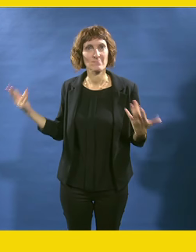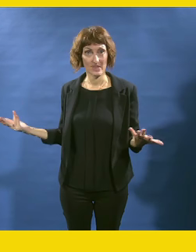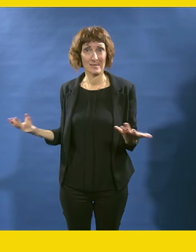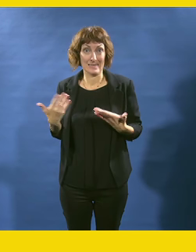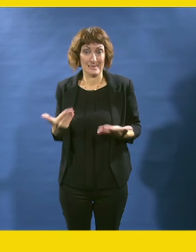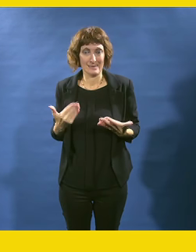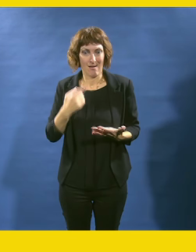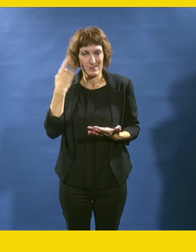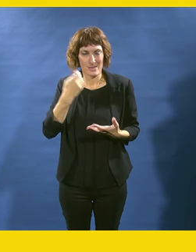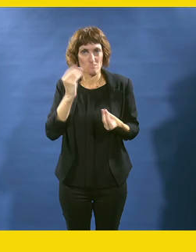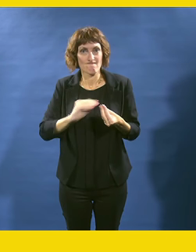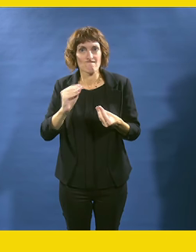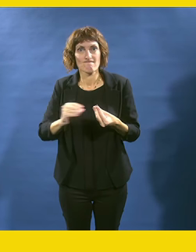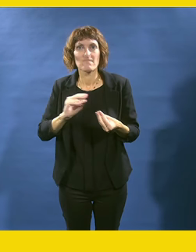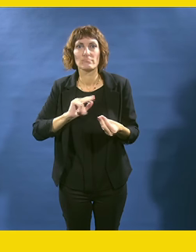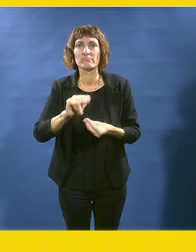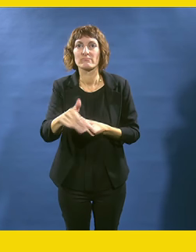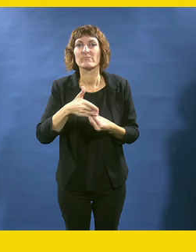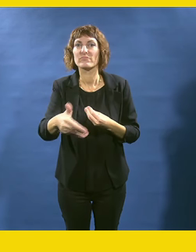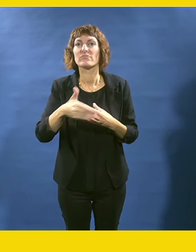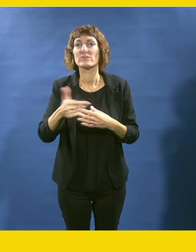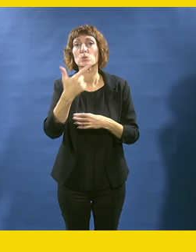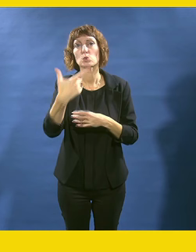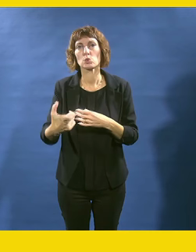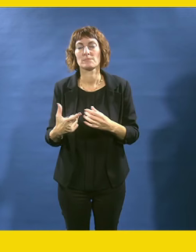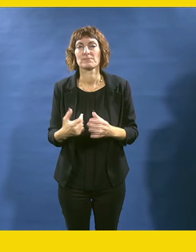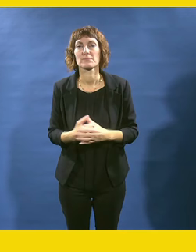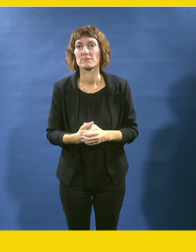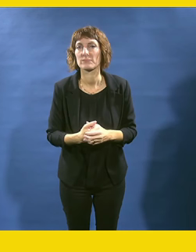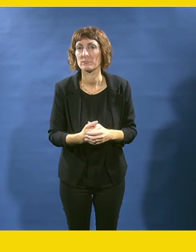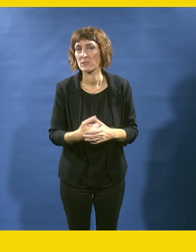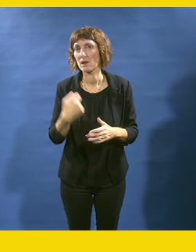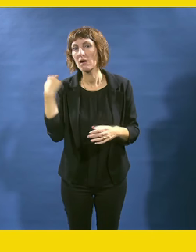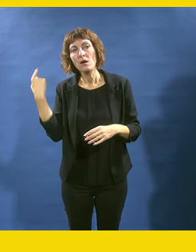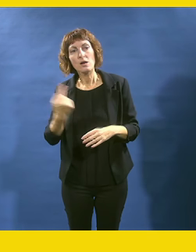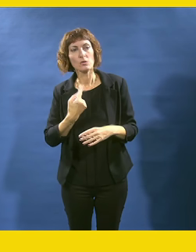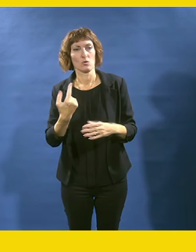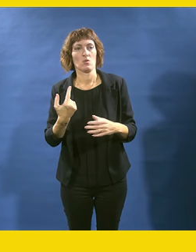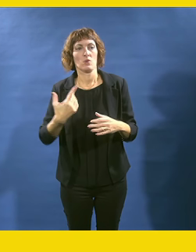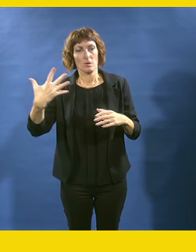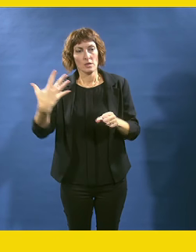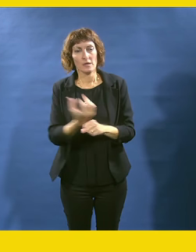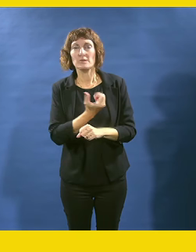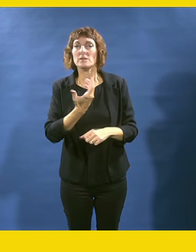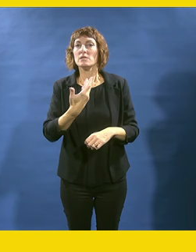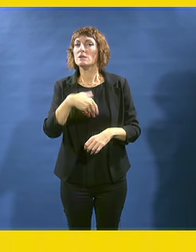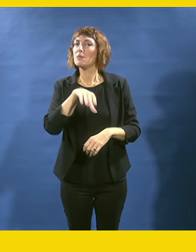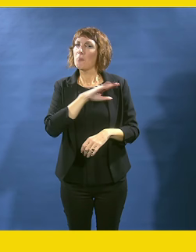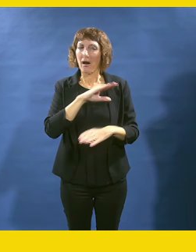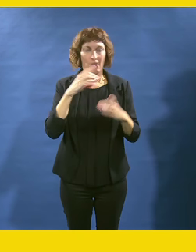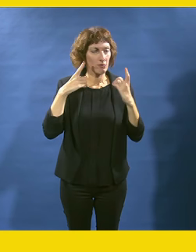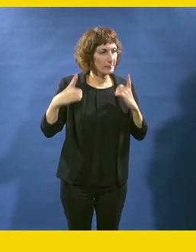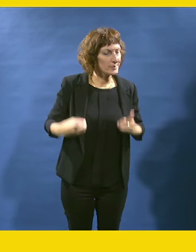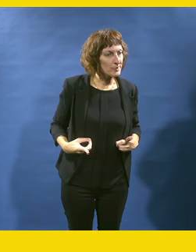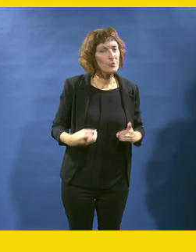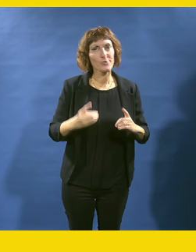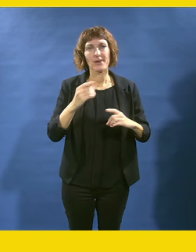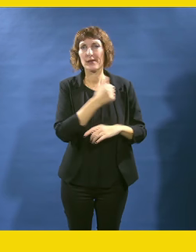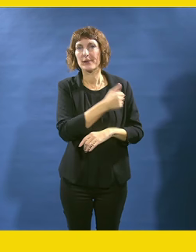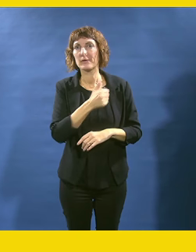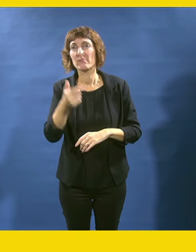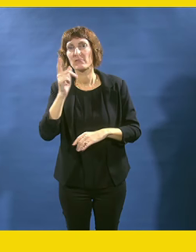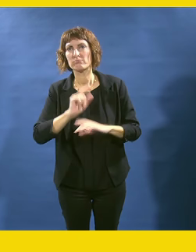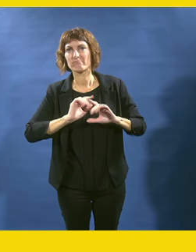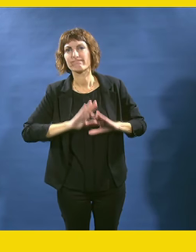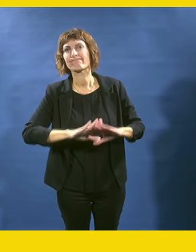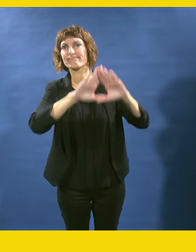poser pendant ces deux jours. Bien sûr, nous l'avons fait grâce aux parlementaires féministes qui ont décidé de tout